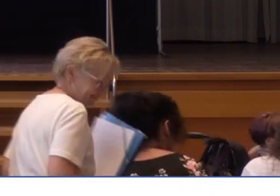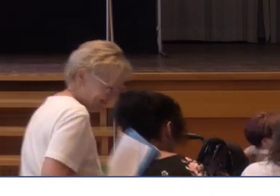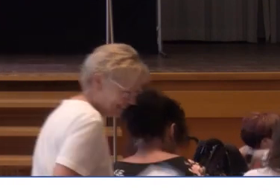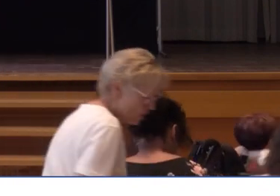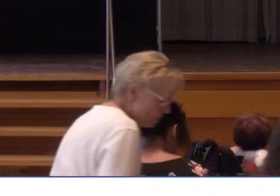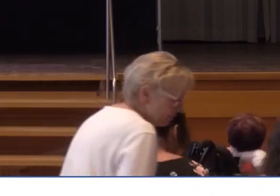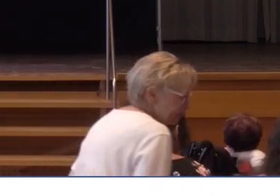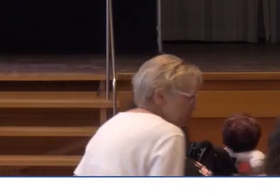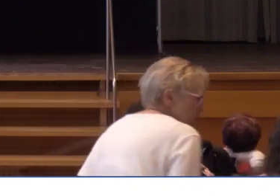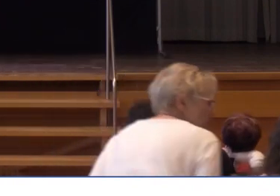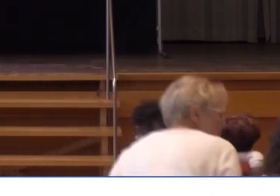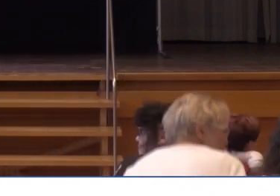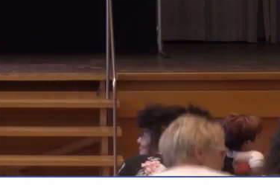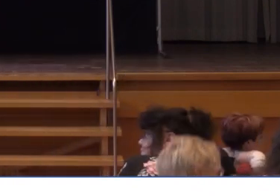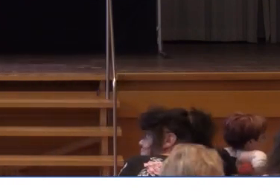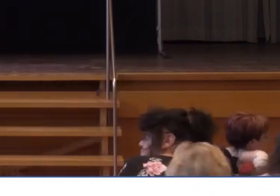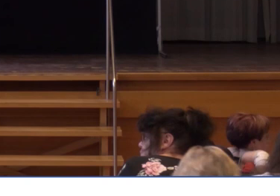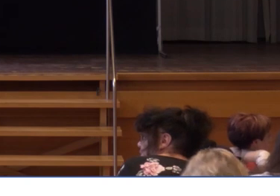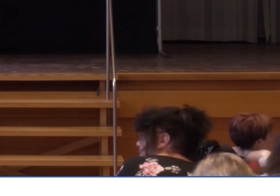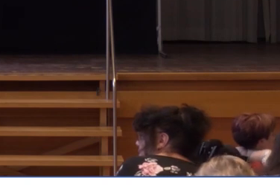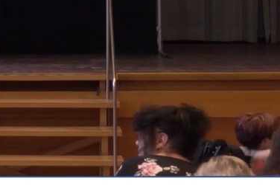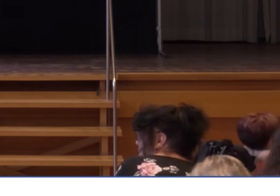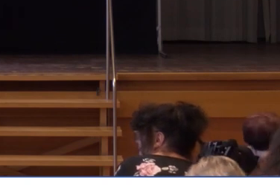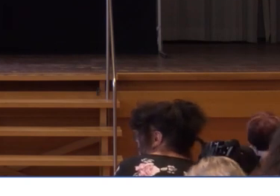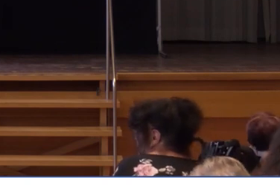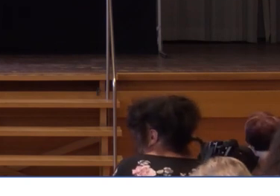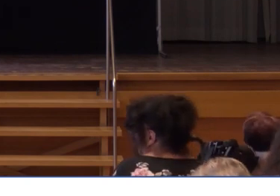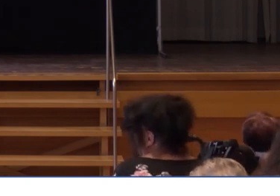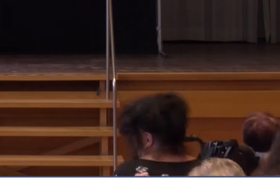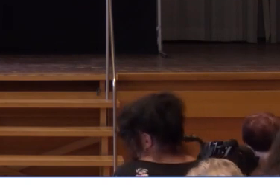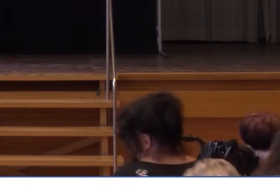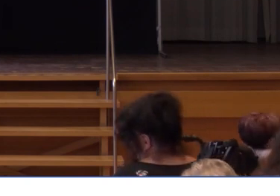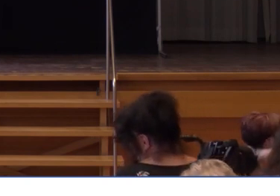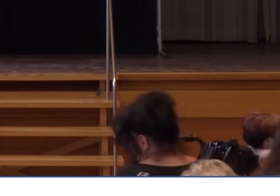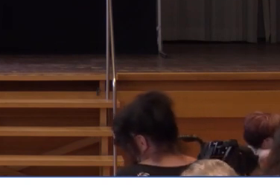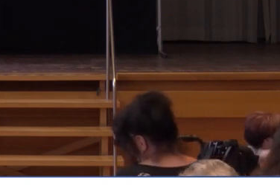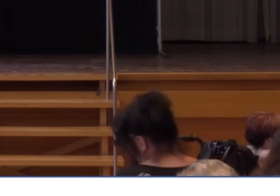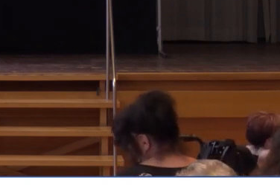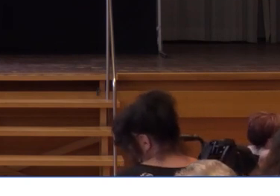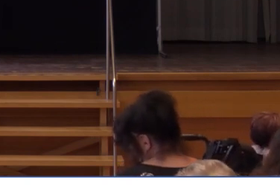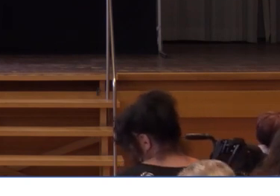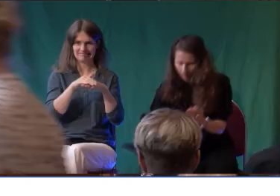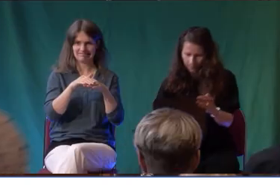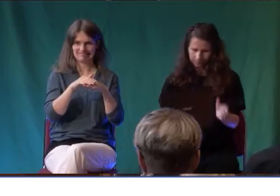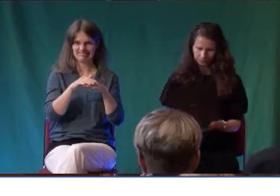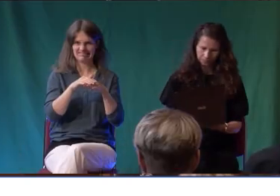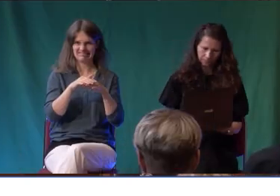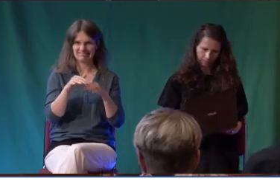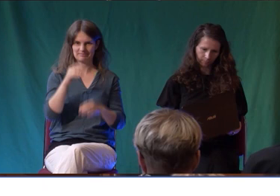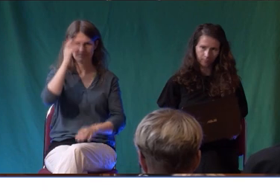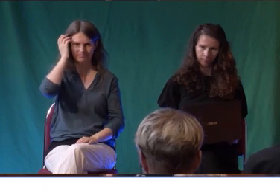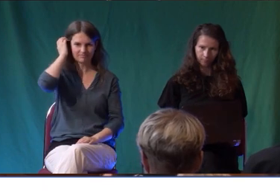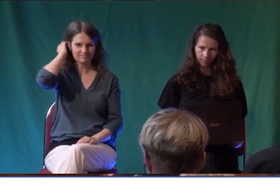wir heute schon mehrfach gehört und das ist auch die Botschaft von Kerstin Blochberger